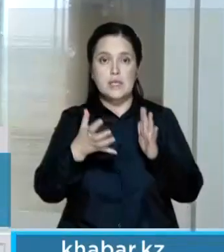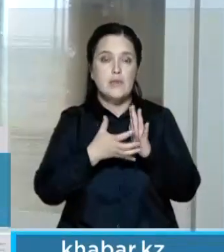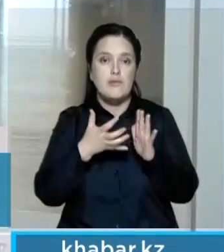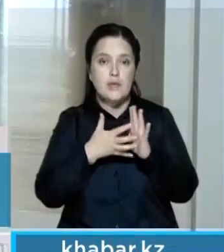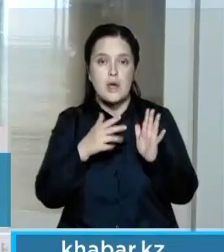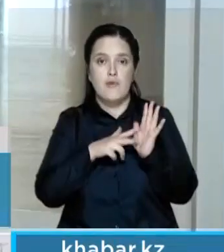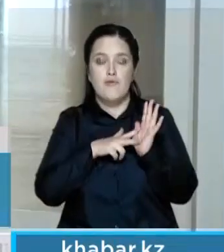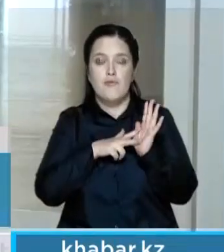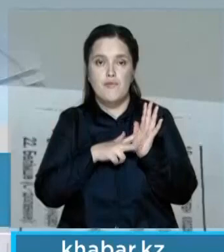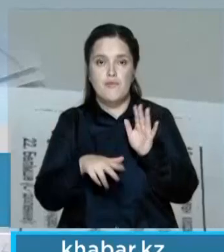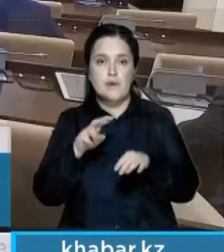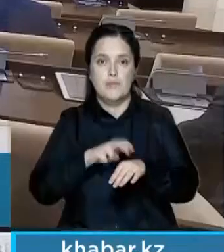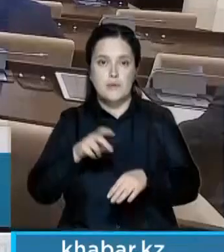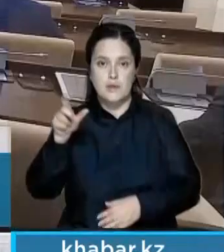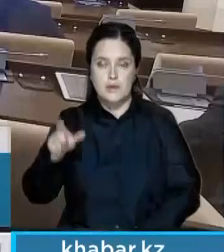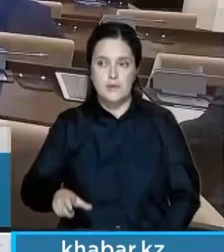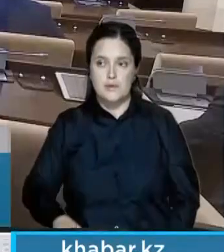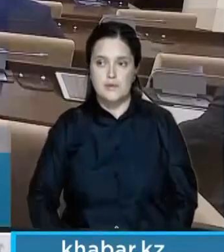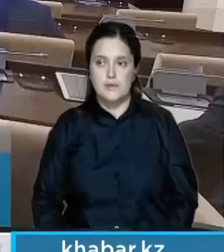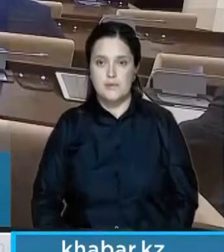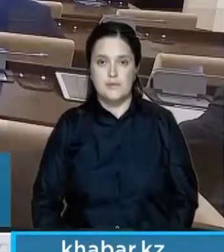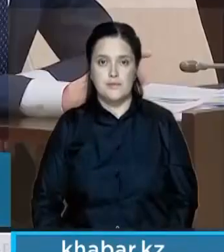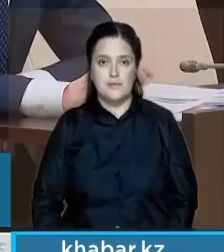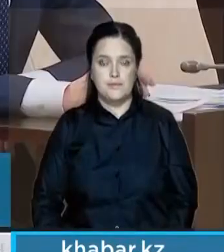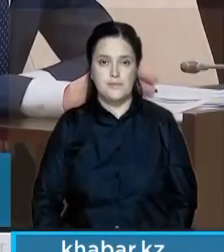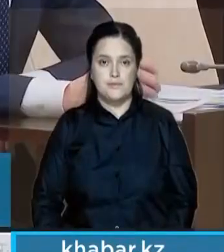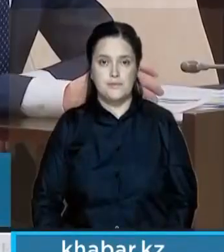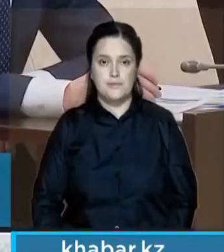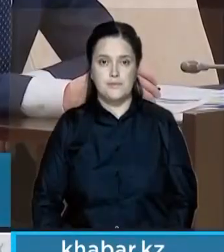Казахстане не хватает порядка 8 тысяч медиков.